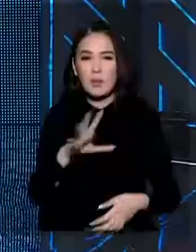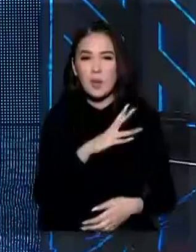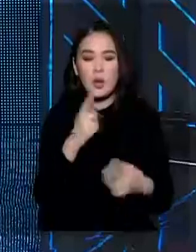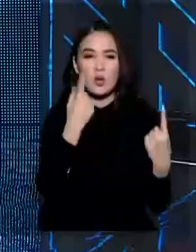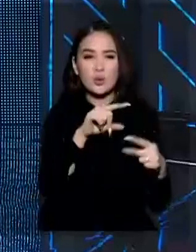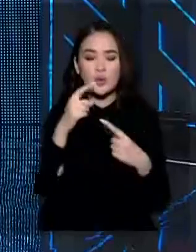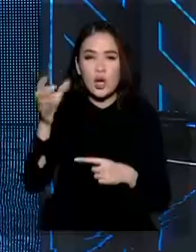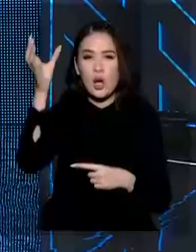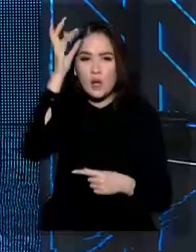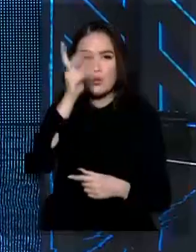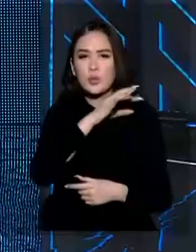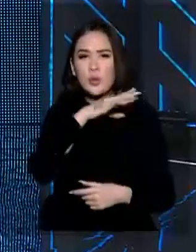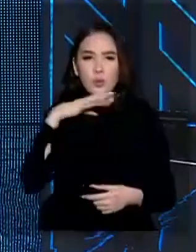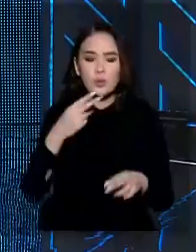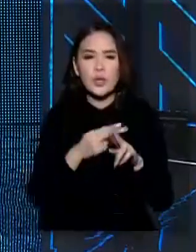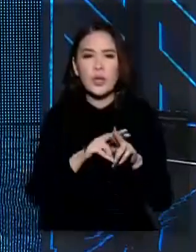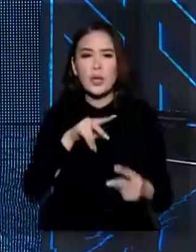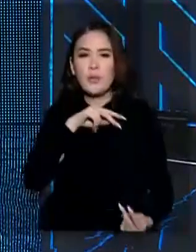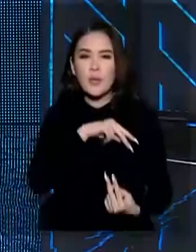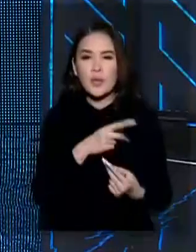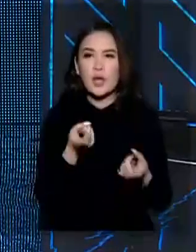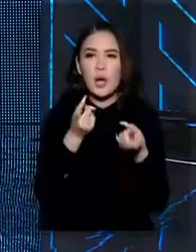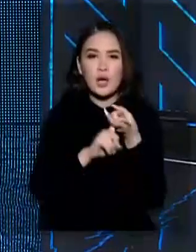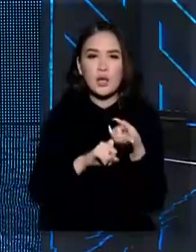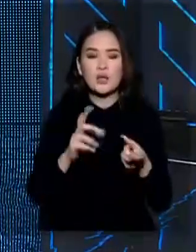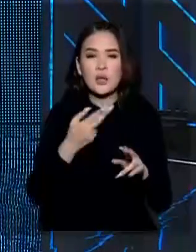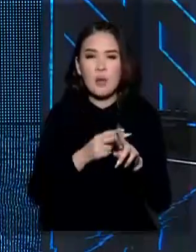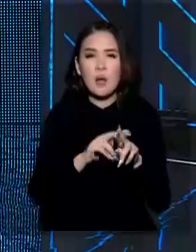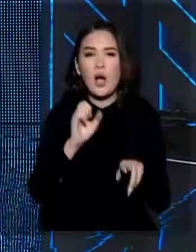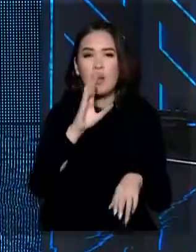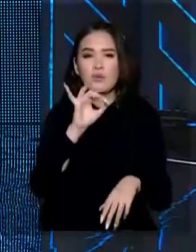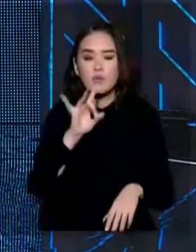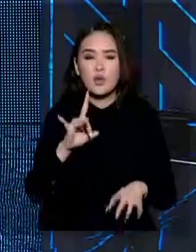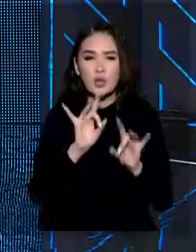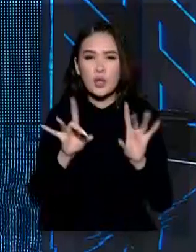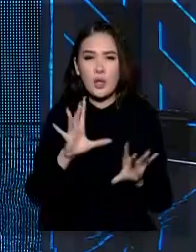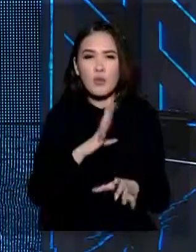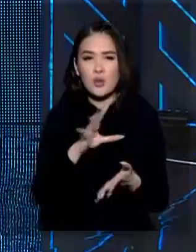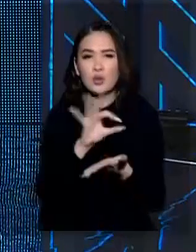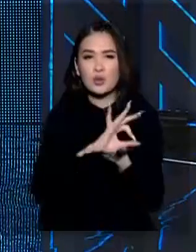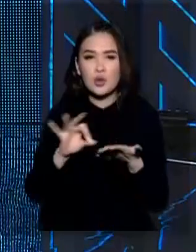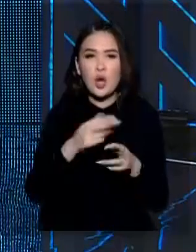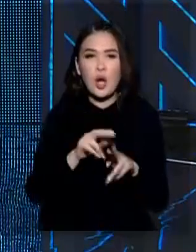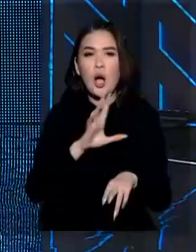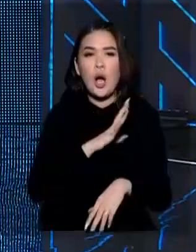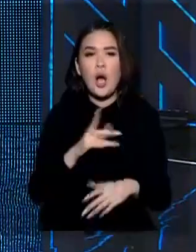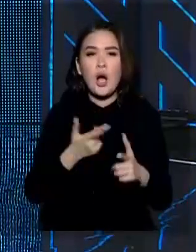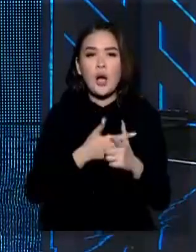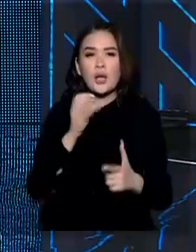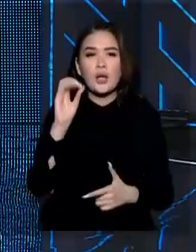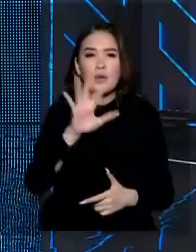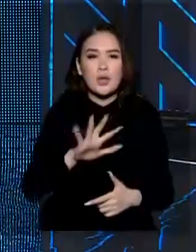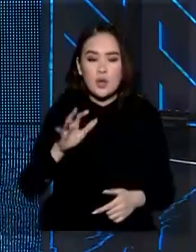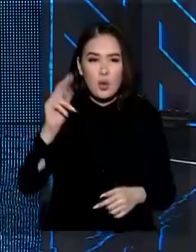өзге ғалымдар көп сүйенген ғылыми еңбектер арқылы танымал авторларды айқындаған. Сол үздіктердің бірі Гумилев атындағы Еуразия